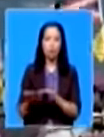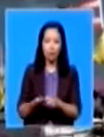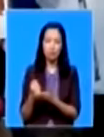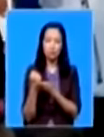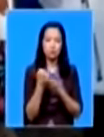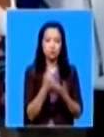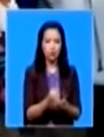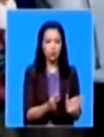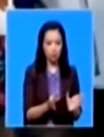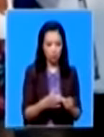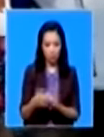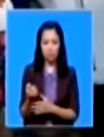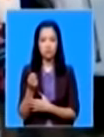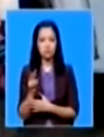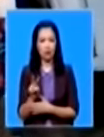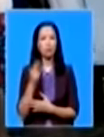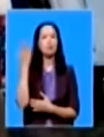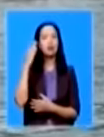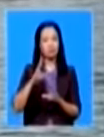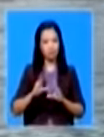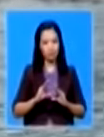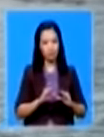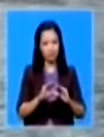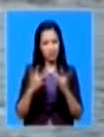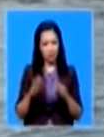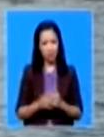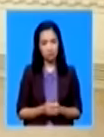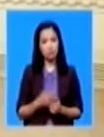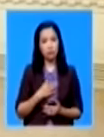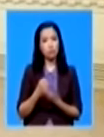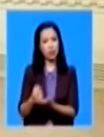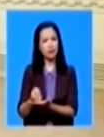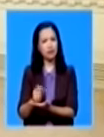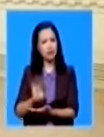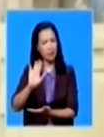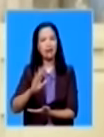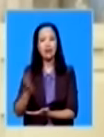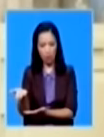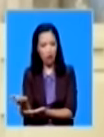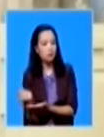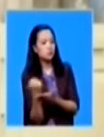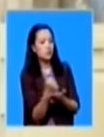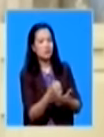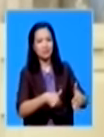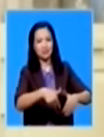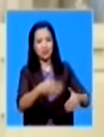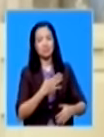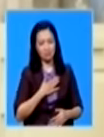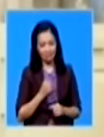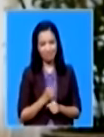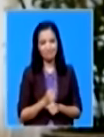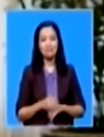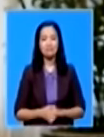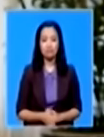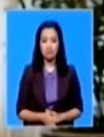ามี12กลุ่มนะวันนั้นประชุมไปแล้วล่ะเห็นไหมล่ะไม่ใช่ผมไม่เอื้อเขานะเอาเขามาเอื้อกับประชาชนนั่นแหละคือสิ่งที่ผมทำน ะในเมื่อถ้ามี